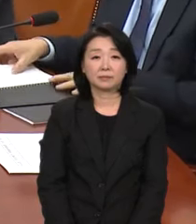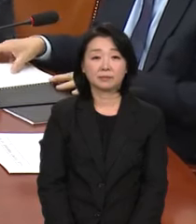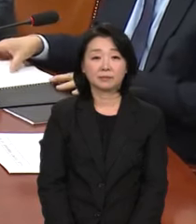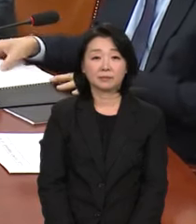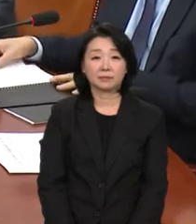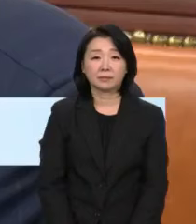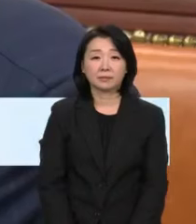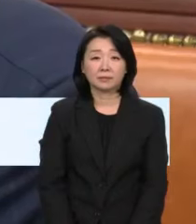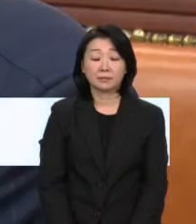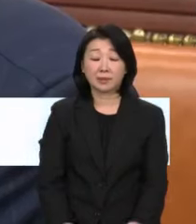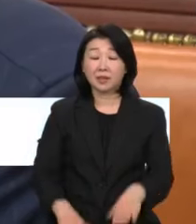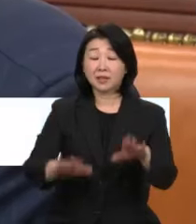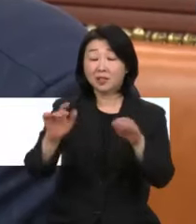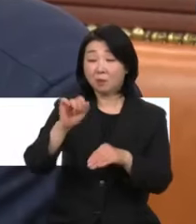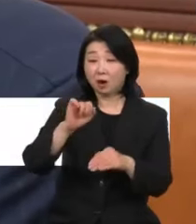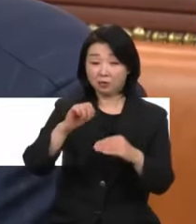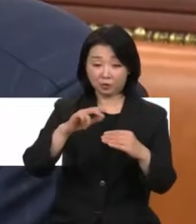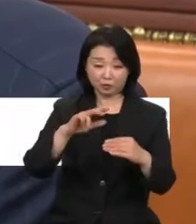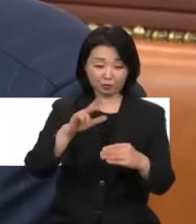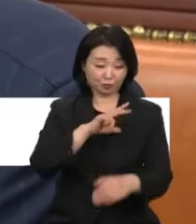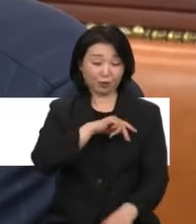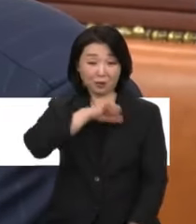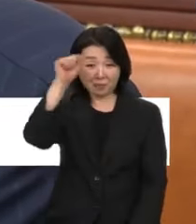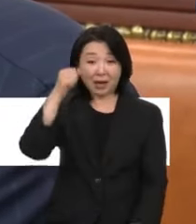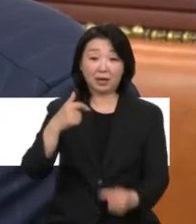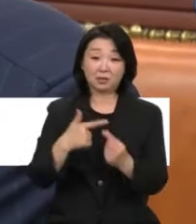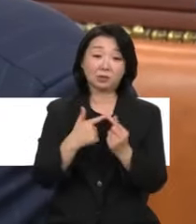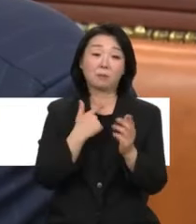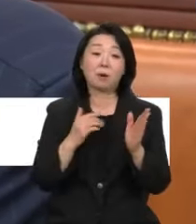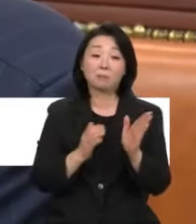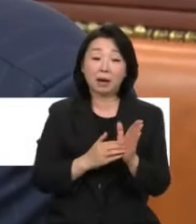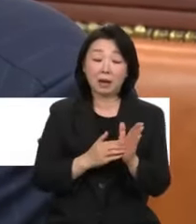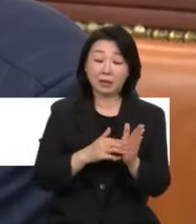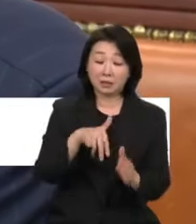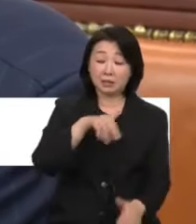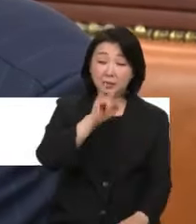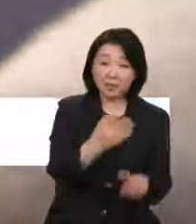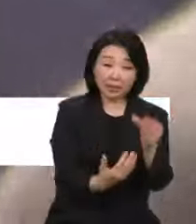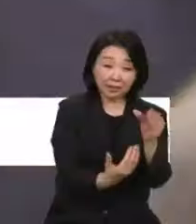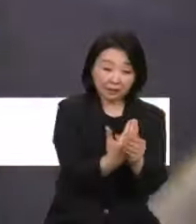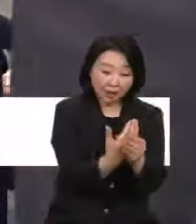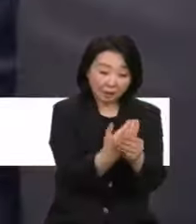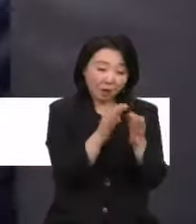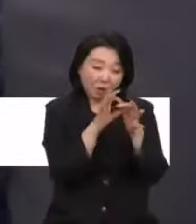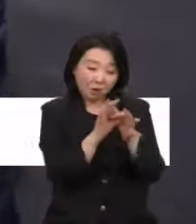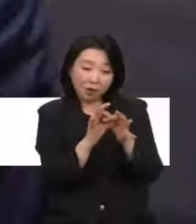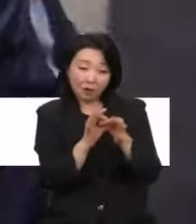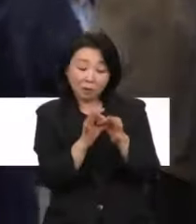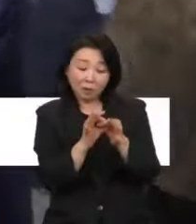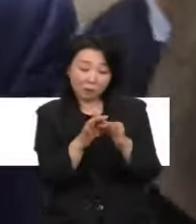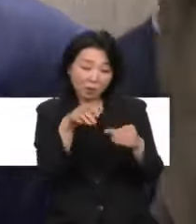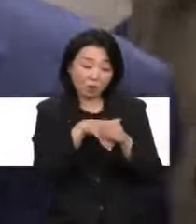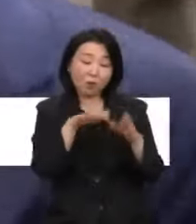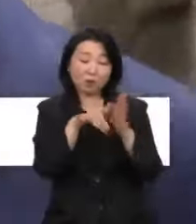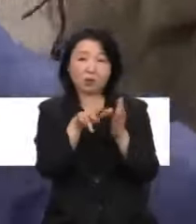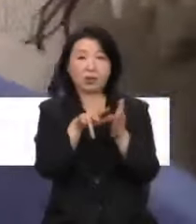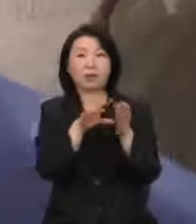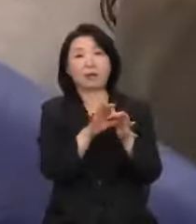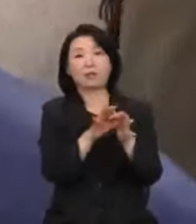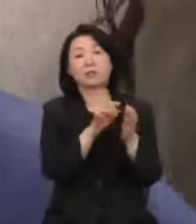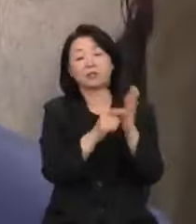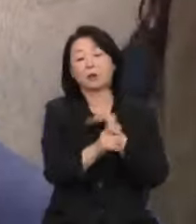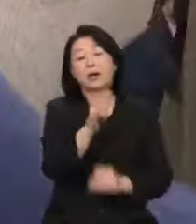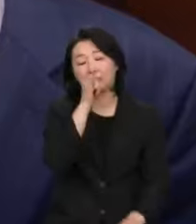6선이 되는 조경태 의원은 최상병 수사 외압 의혹 사건이 총선에 영향을 미쳤다며 특검법이 발의되면 찬성하겠다는